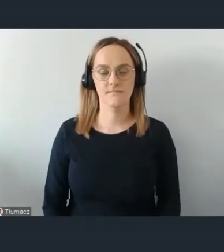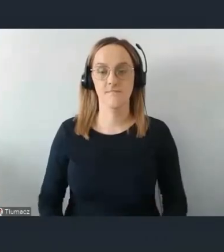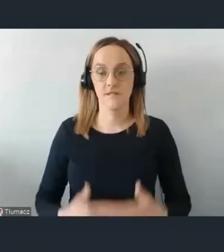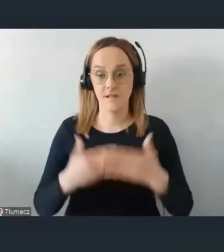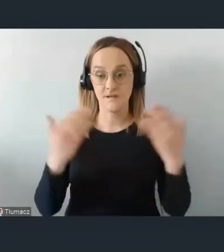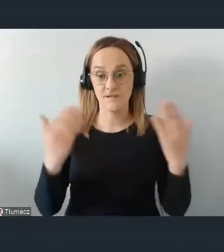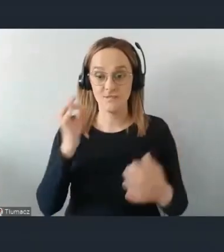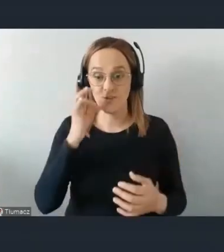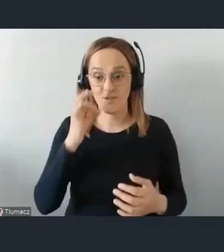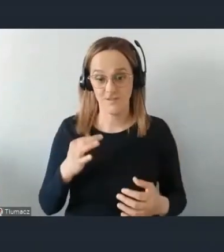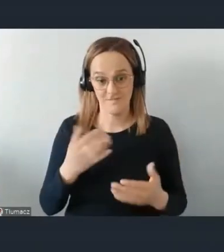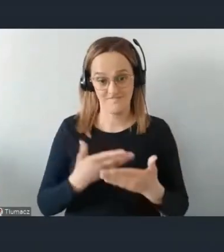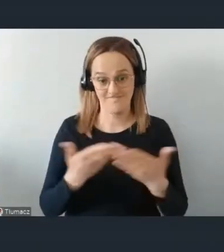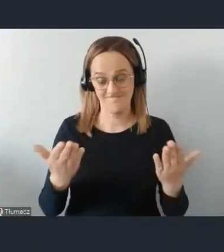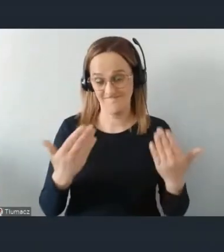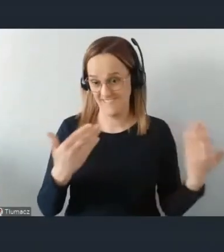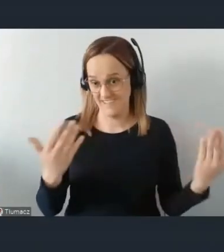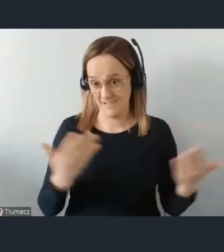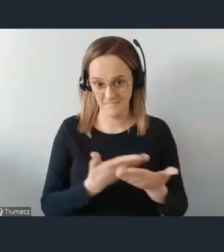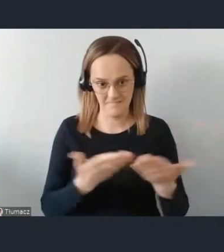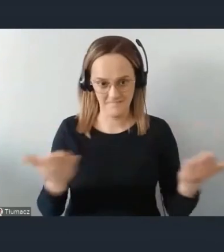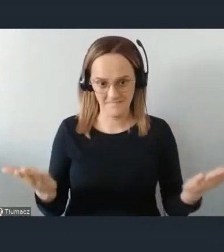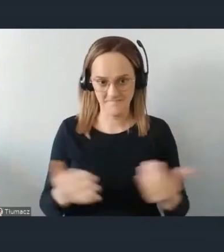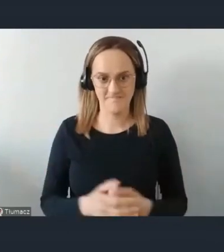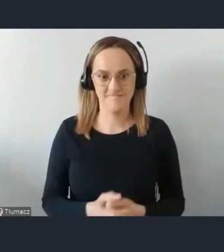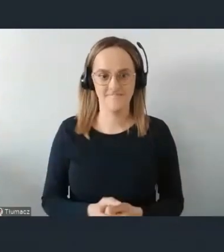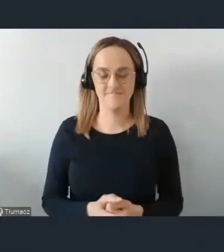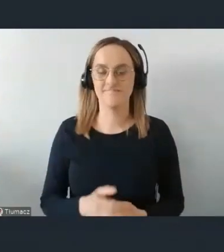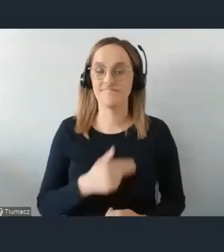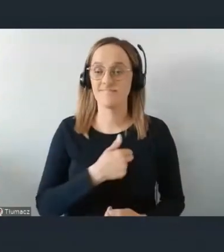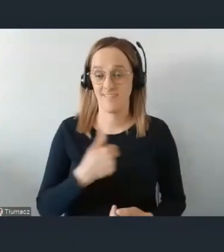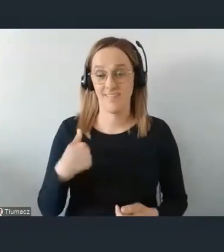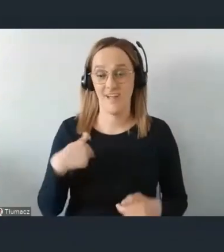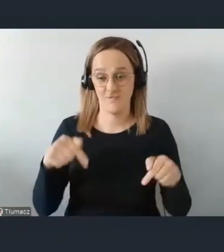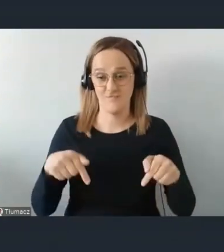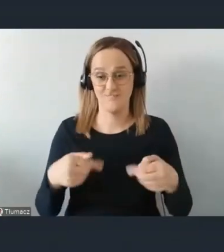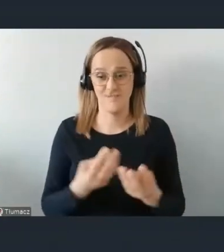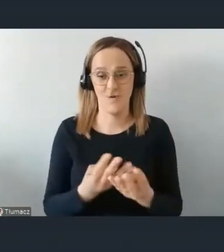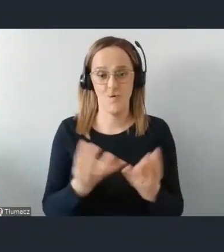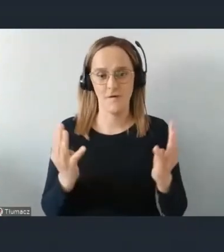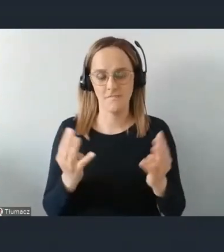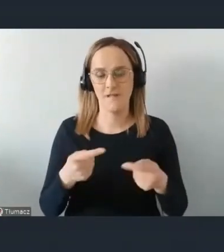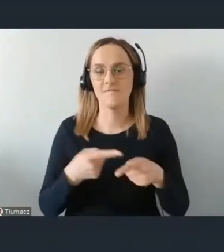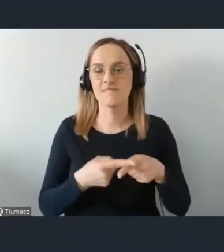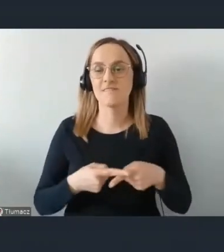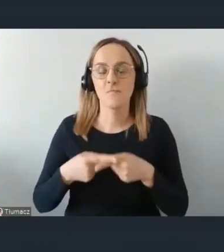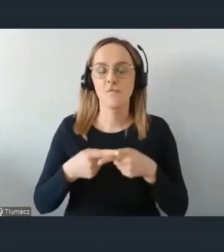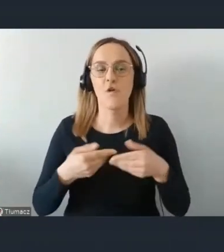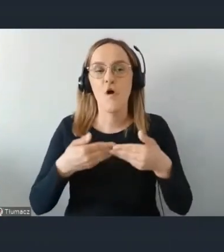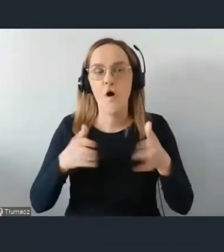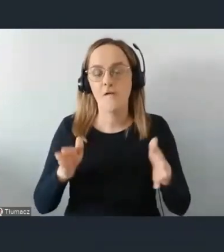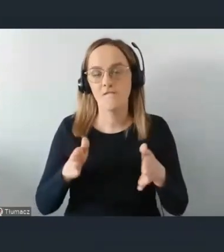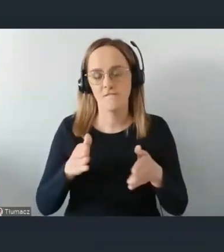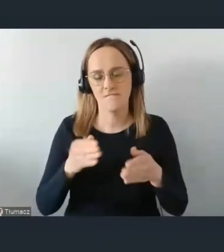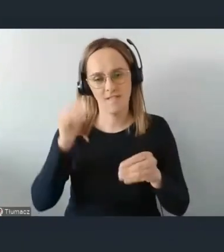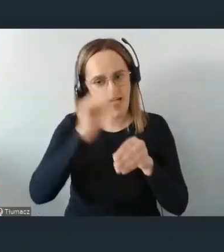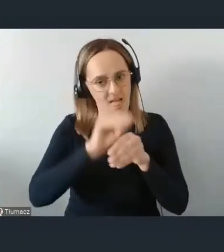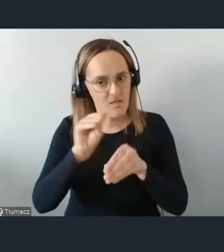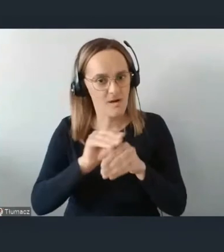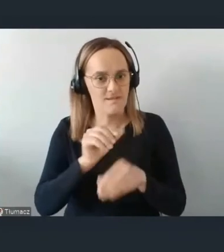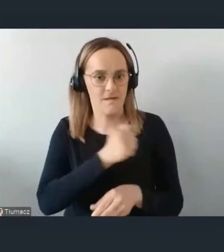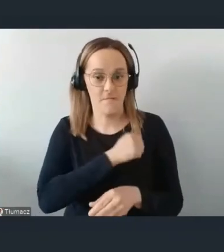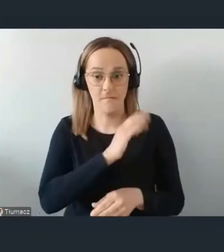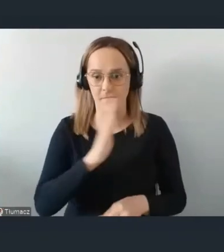Dzień dobry, witam wszystkich serdecznie na naszym kolejnym webinarium Spółdzielni Otwartej Edukacji w Bibliotece.